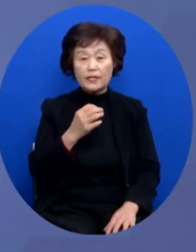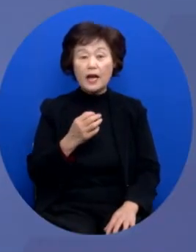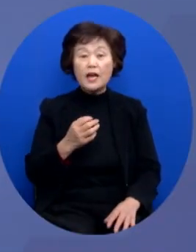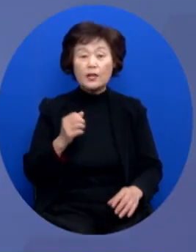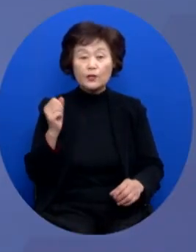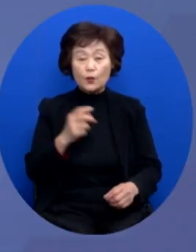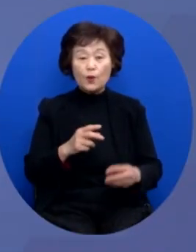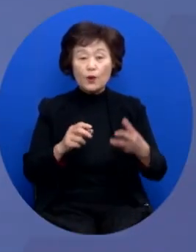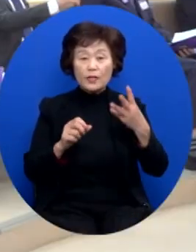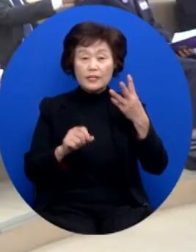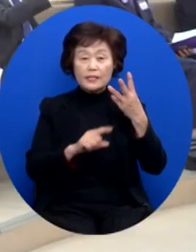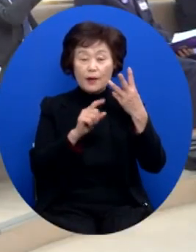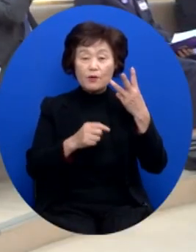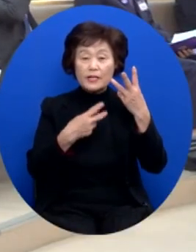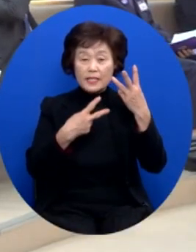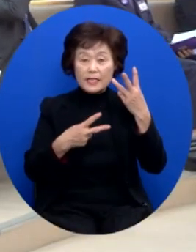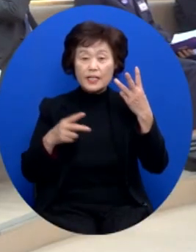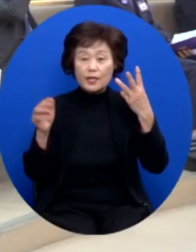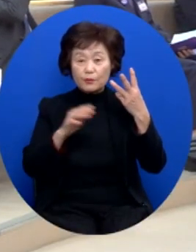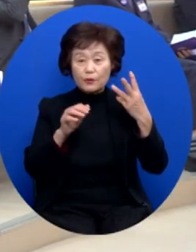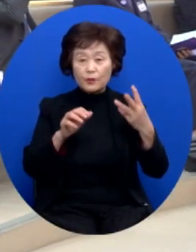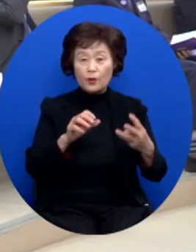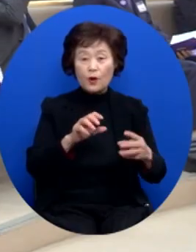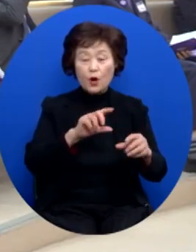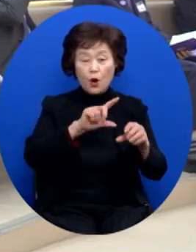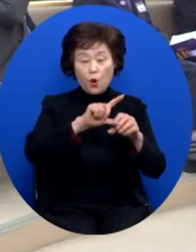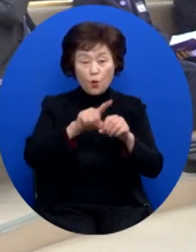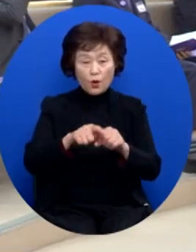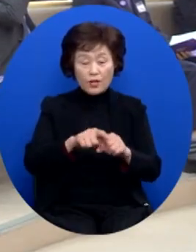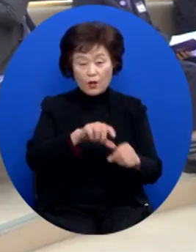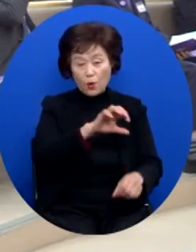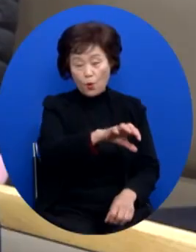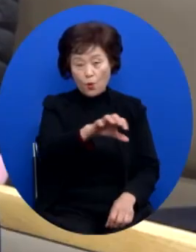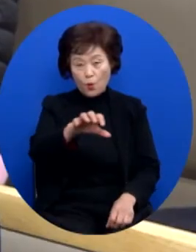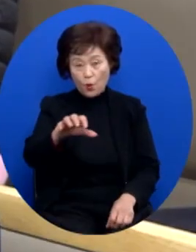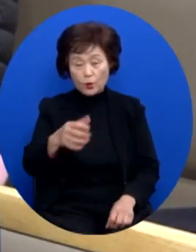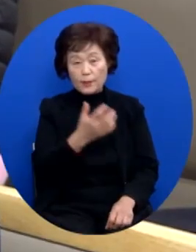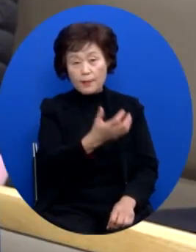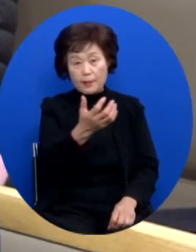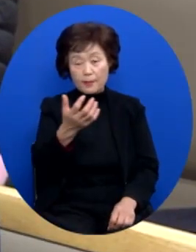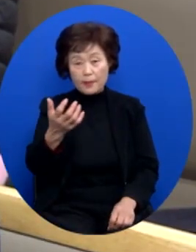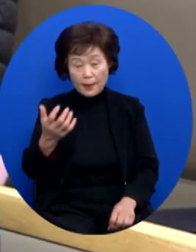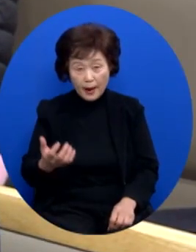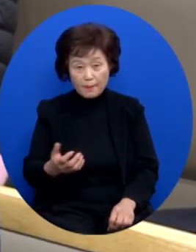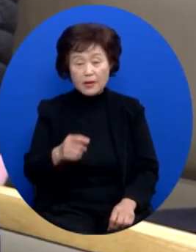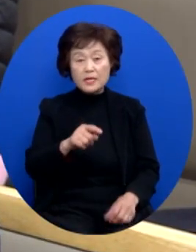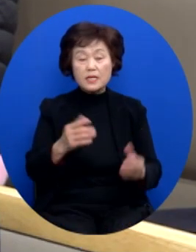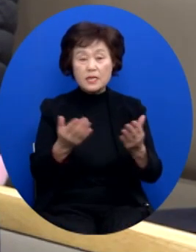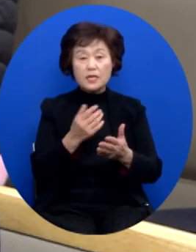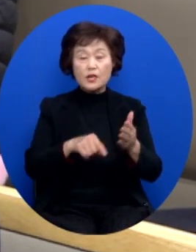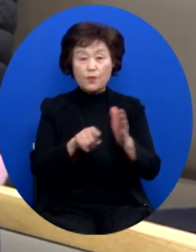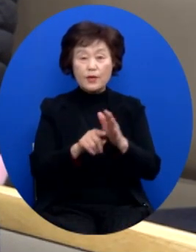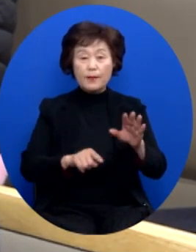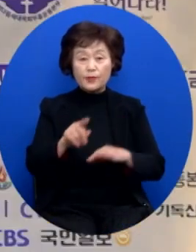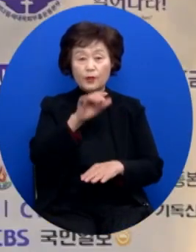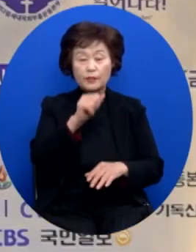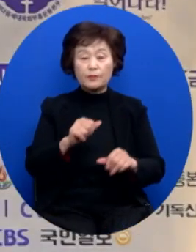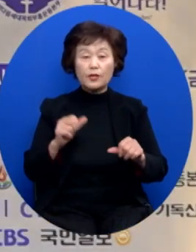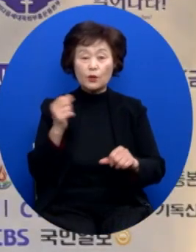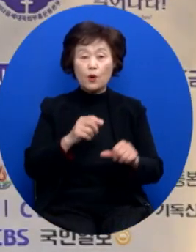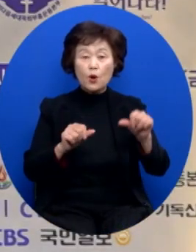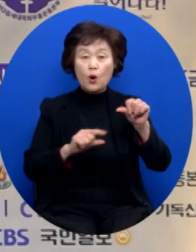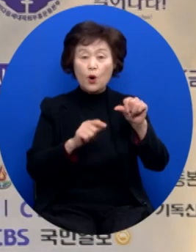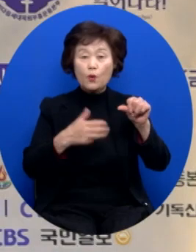전국을 돌며 권역 대회를 진행할 예정입니다 또 지난 회기 재정된 생명존중 주일인 5월 19일에